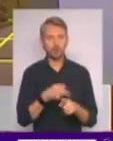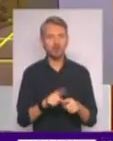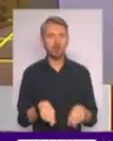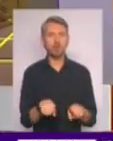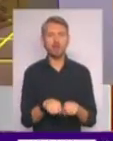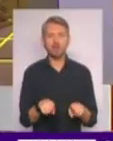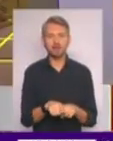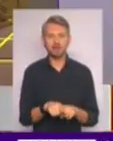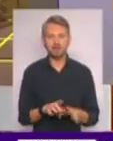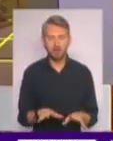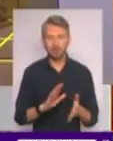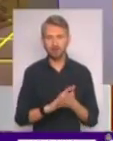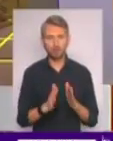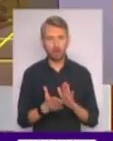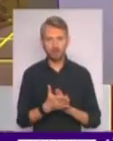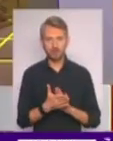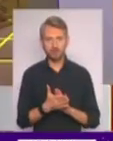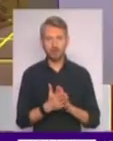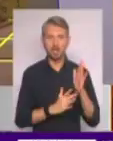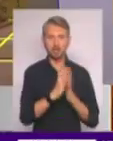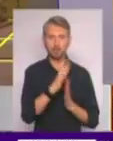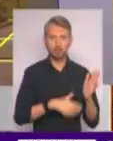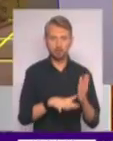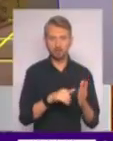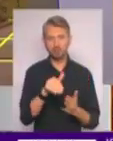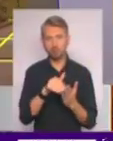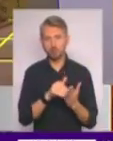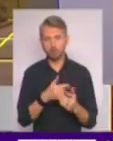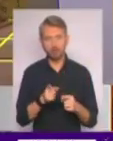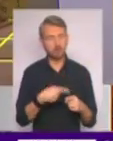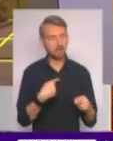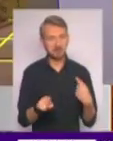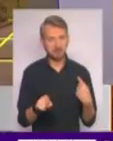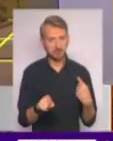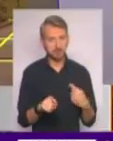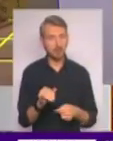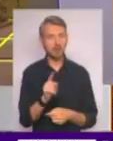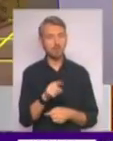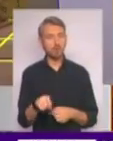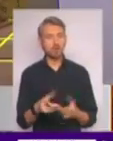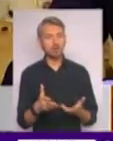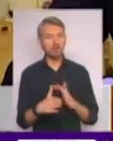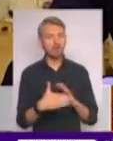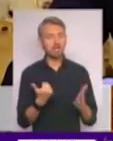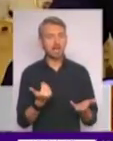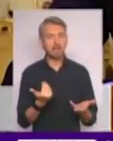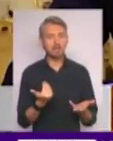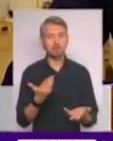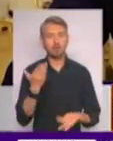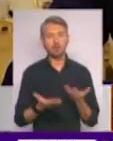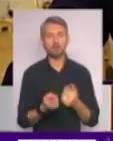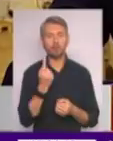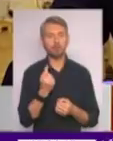сама ситуація, лісовий масив і пуща водиця, це різні речі, і вони викликані, можливо,